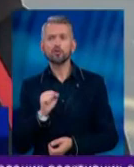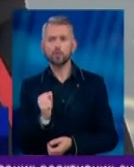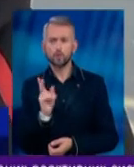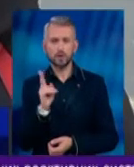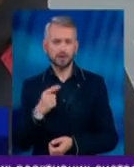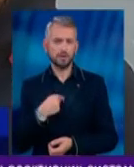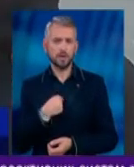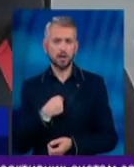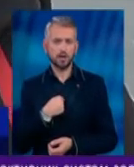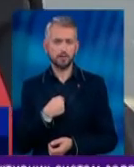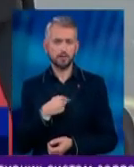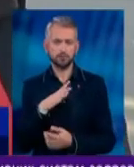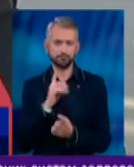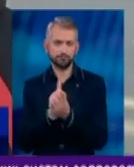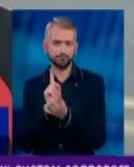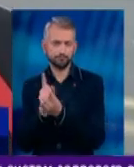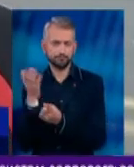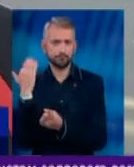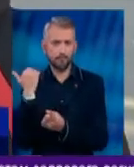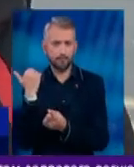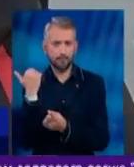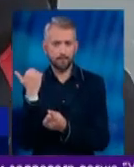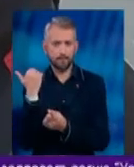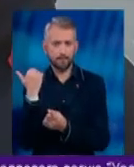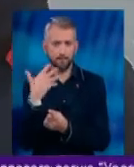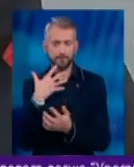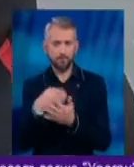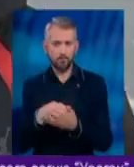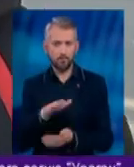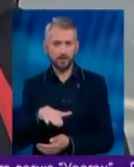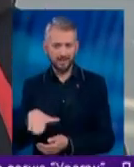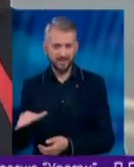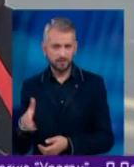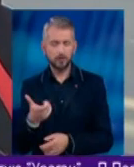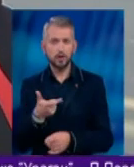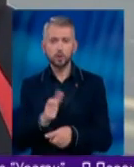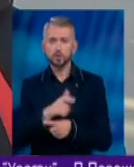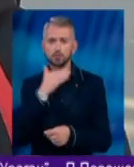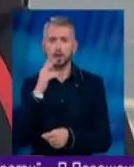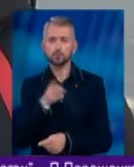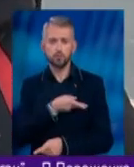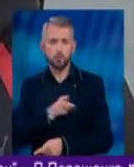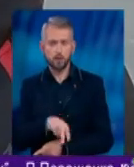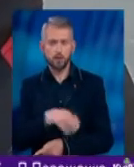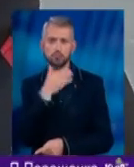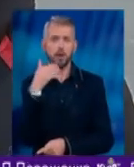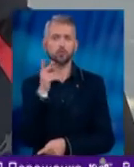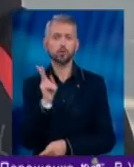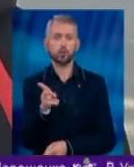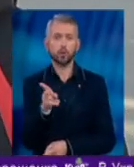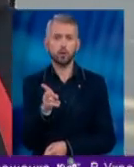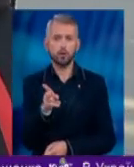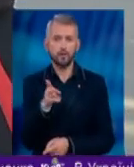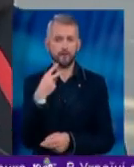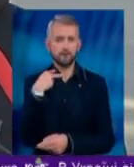там пересікався в своєму дитинстві, дуже багато хто помер, дуже багато хто в